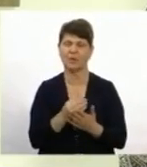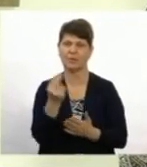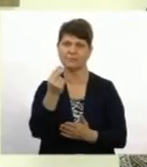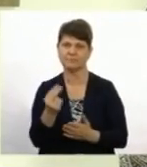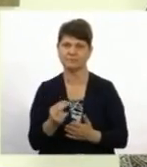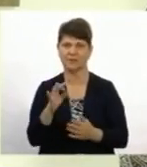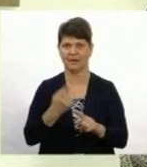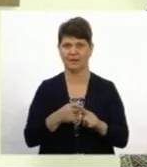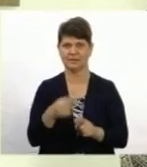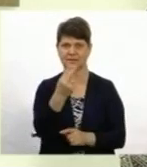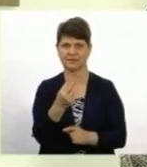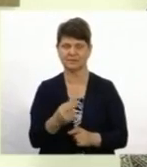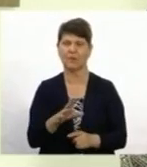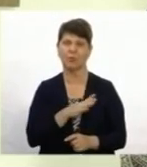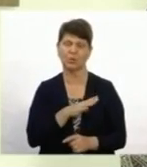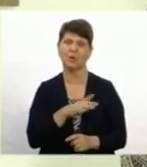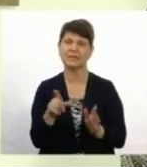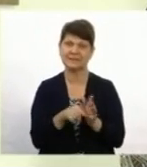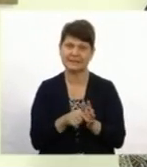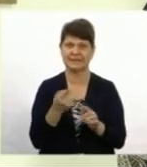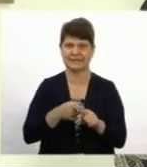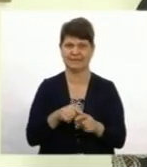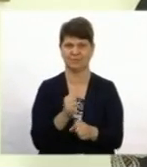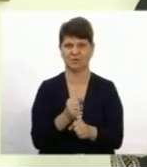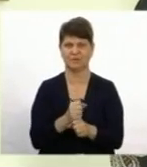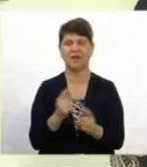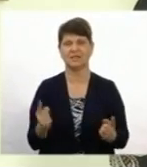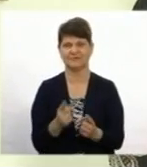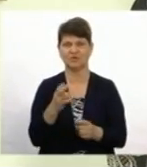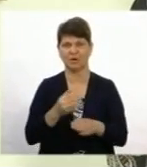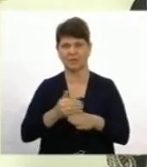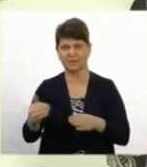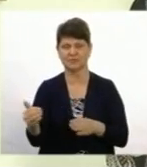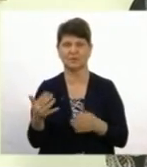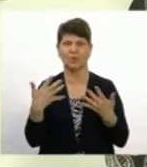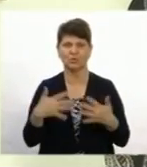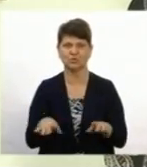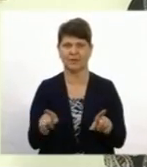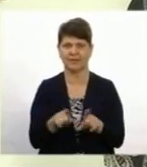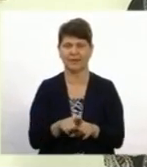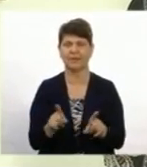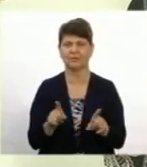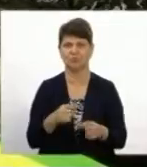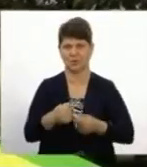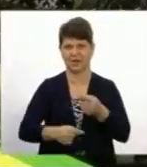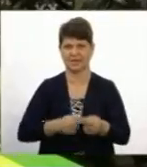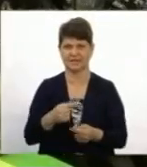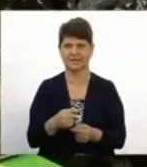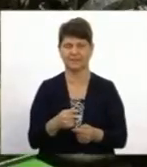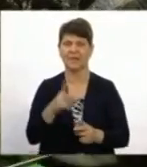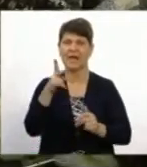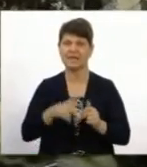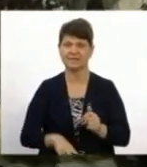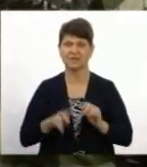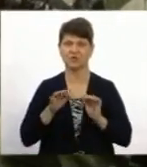градацію цього кольору. Було цікаво з цим попрацювати. Звичайно, потім писала вже такі, що традиційні.